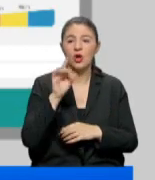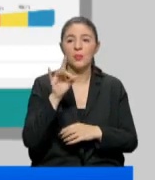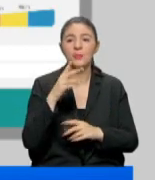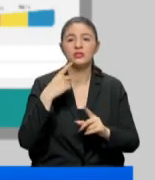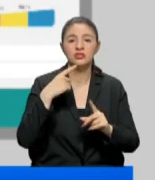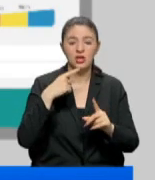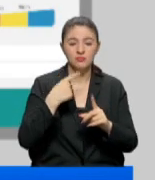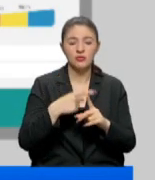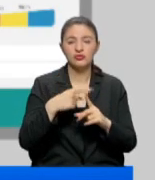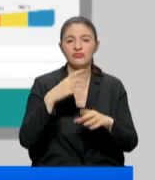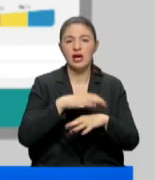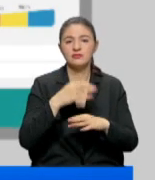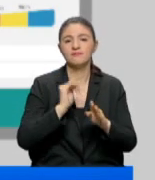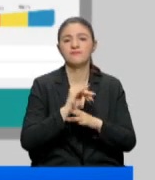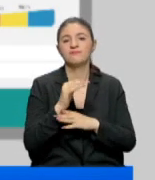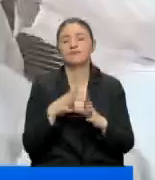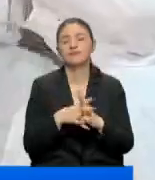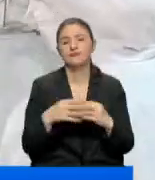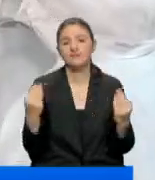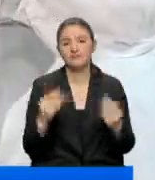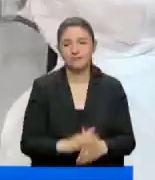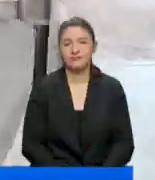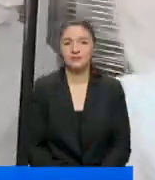15 koronavirüs hastası daha hayata gözlerini yumdu.